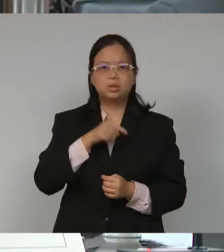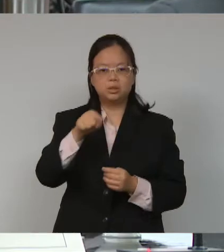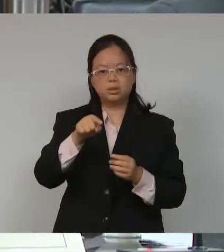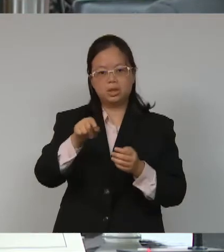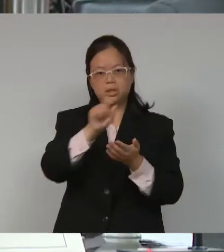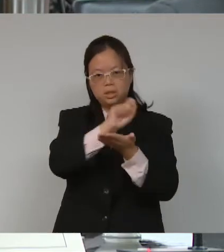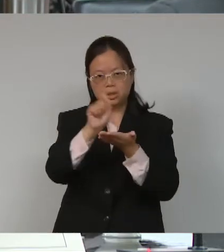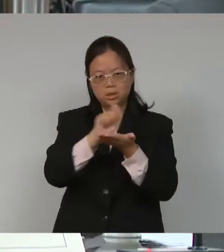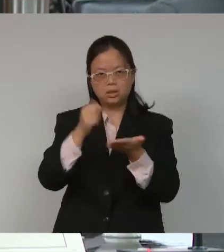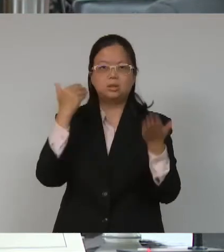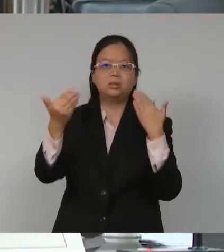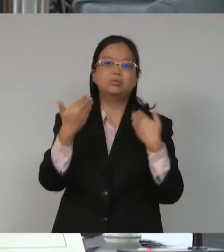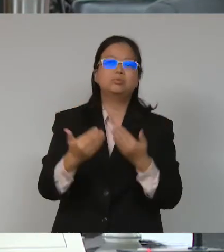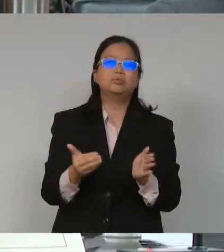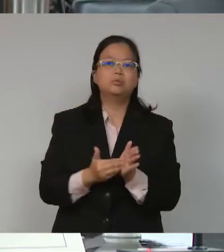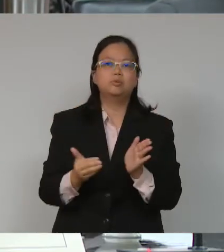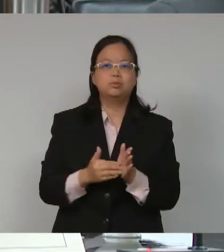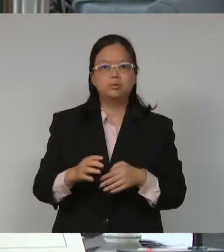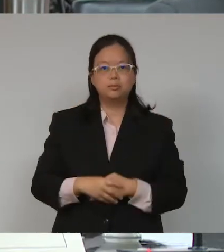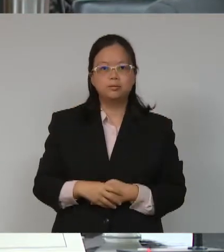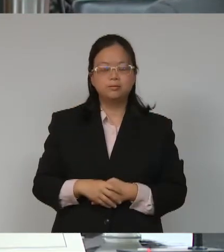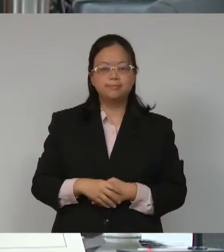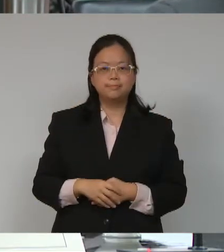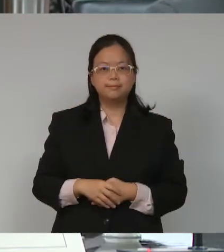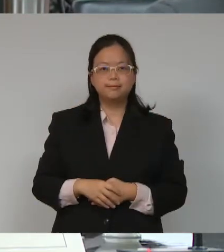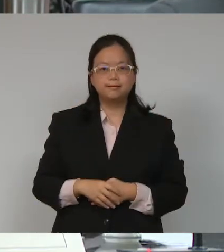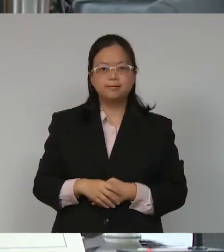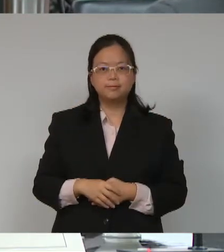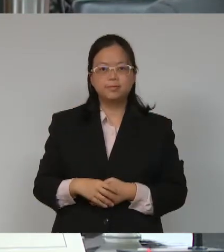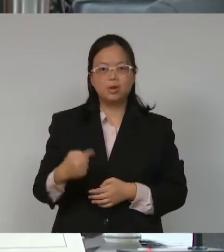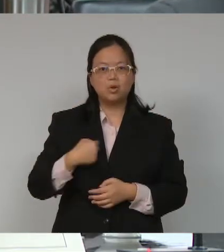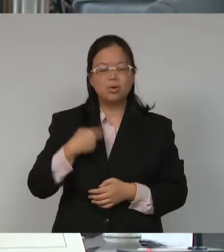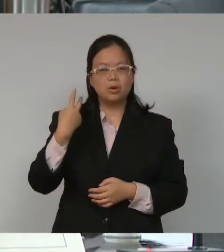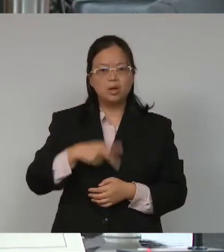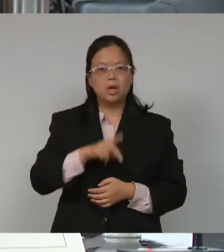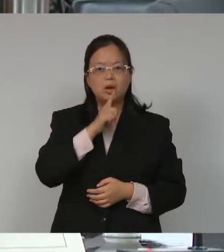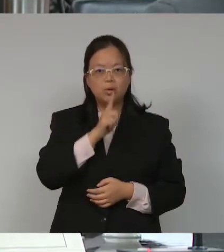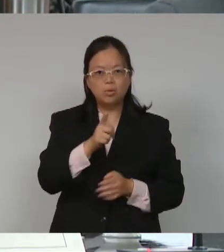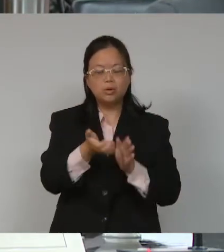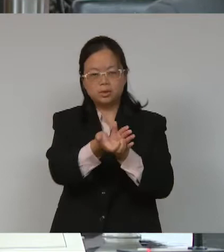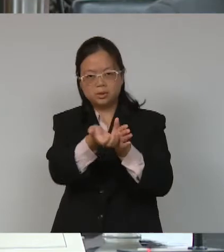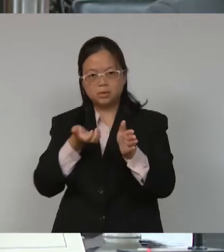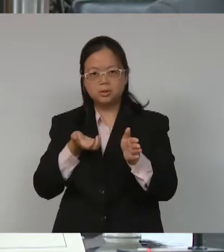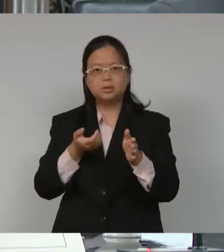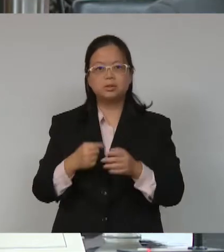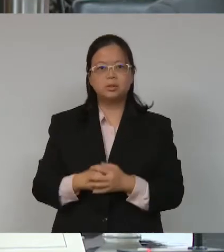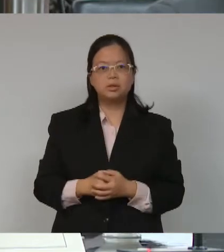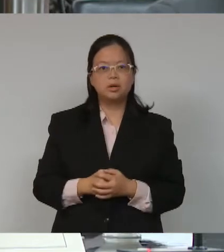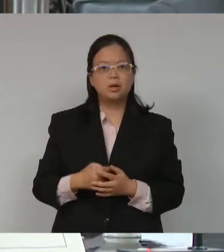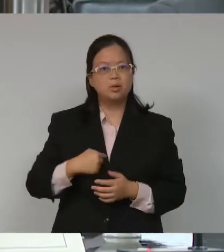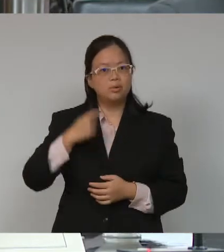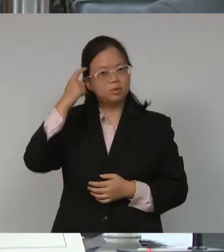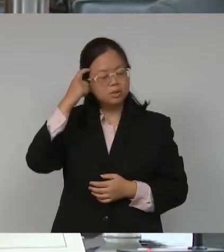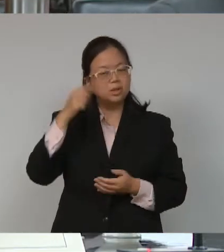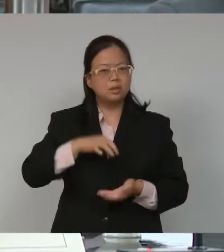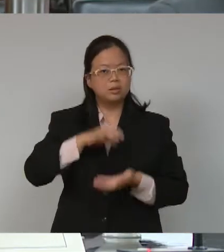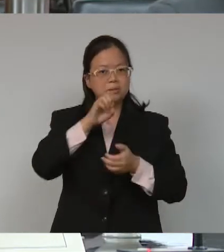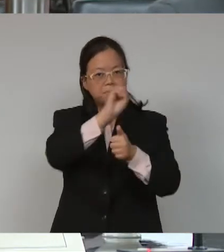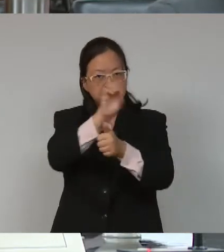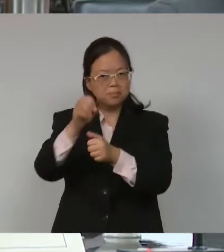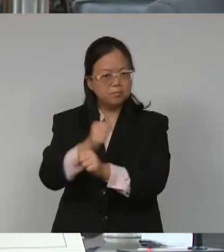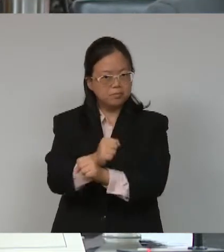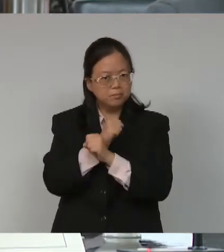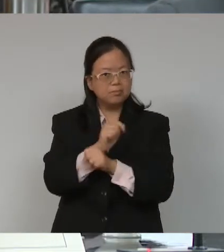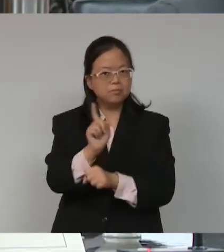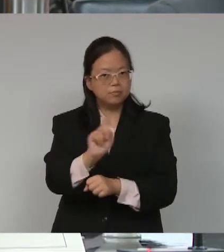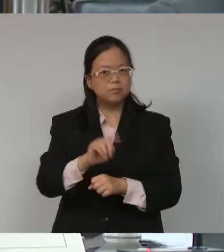实已经都在那里哈。那我要再讲我的答案。之前呢，我要先提醒大家哈，就诚如